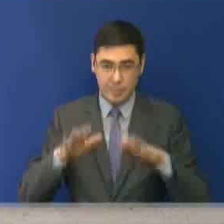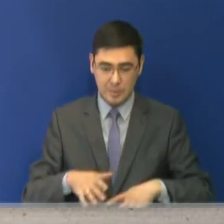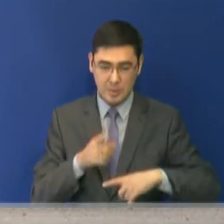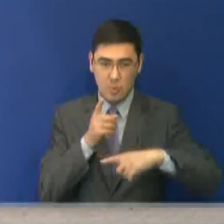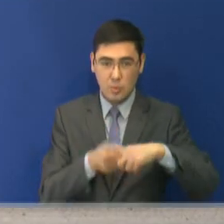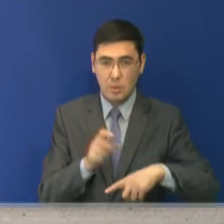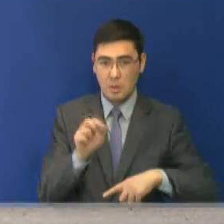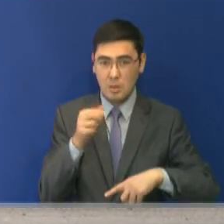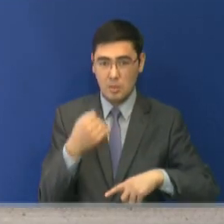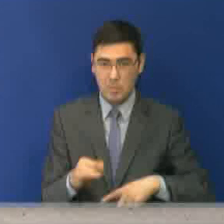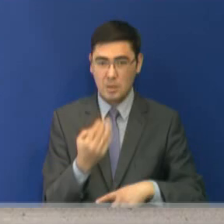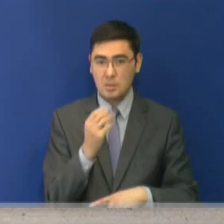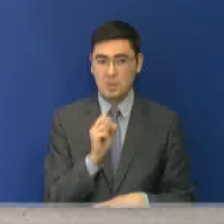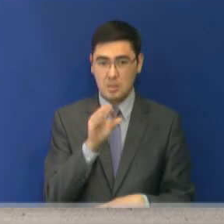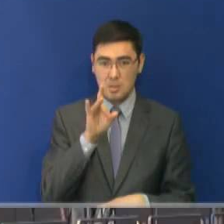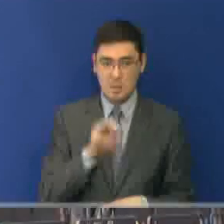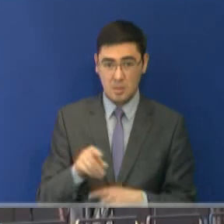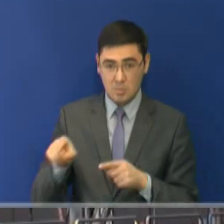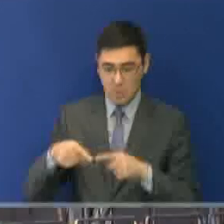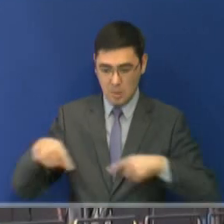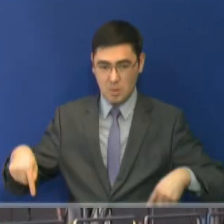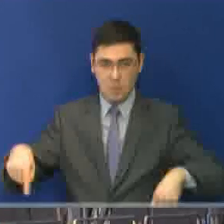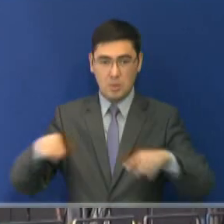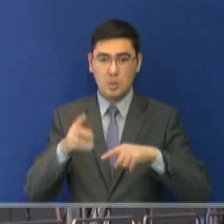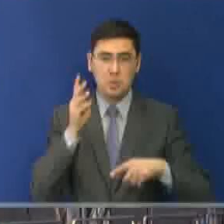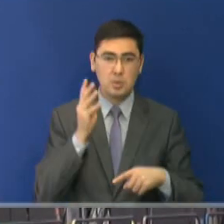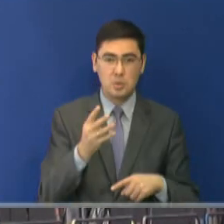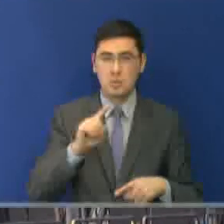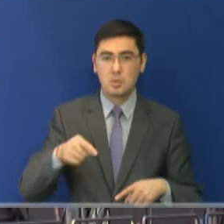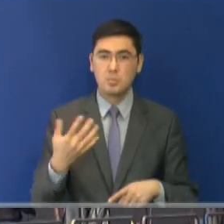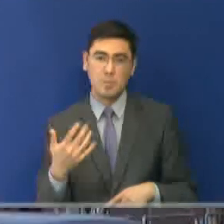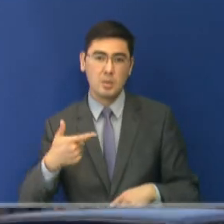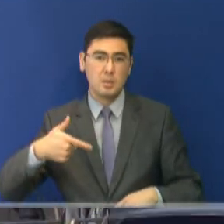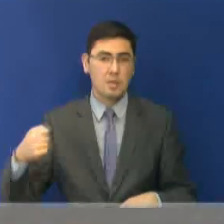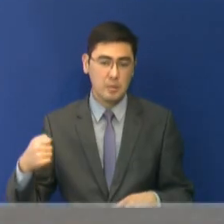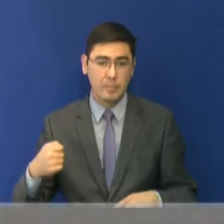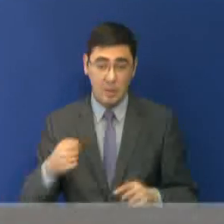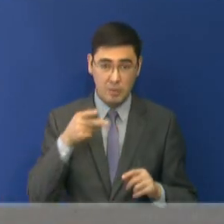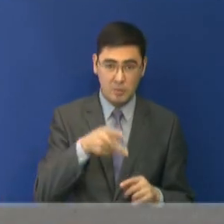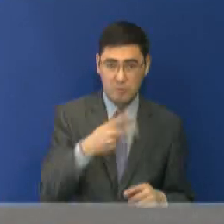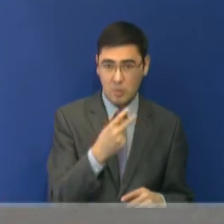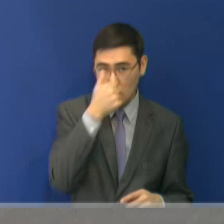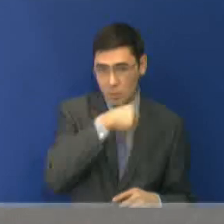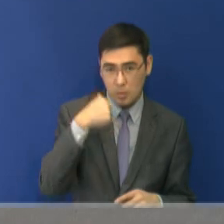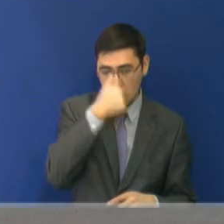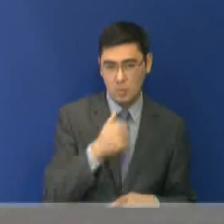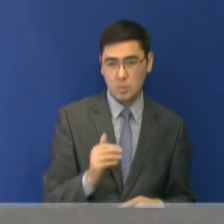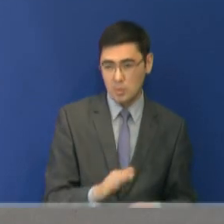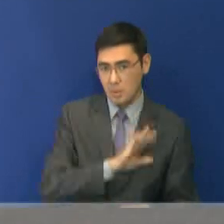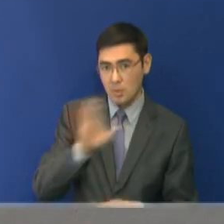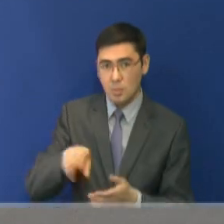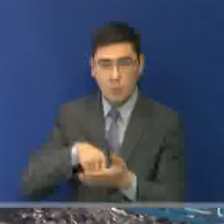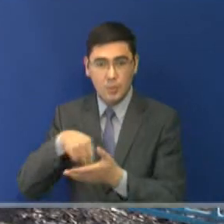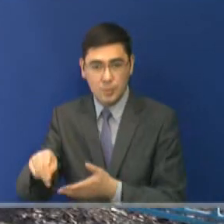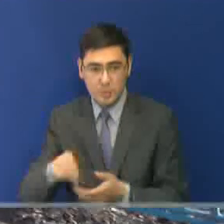и проспекта Шакарима. Этот участок занимает площадь в 4,5 гектара. В 2002 году земля была выкуплена в частную